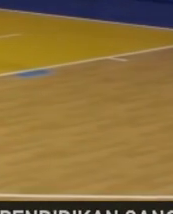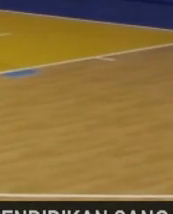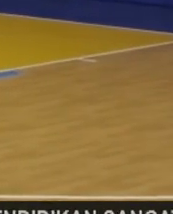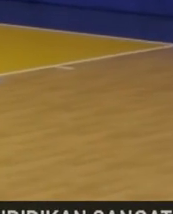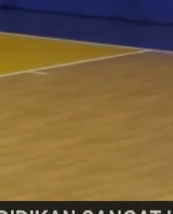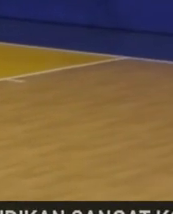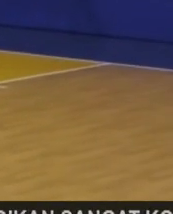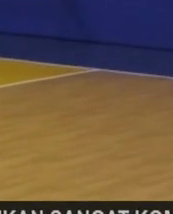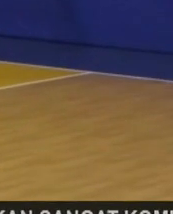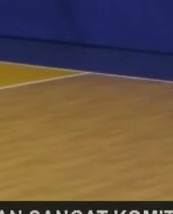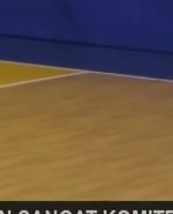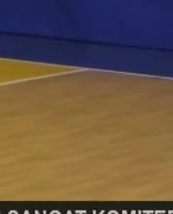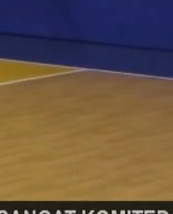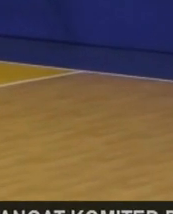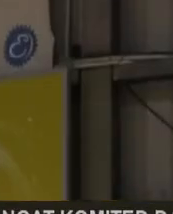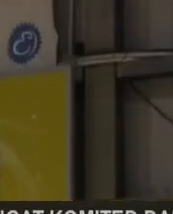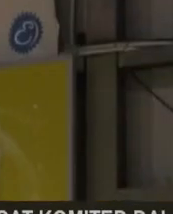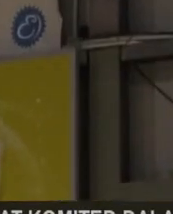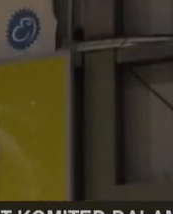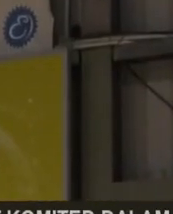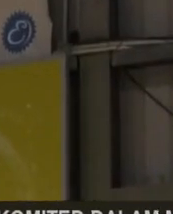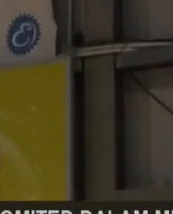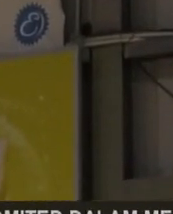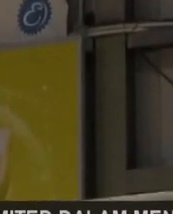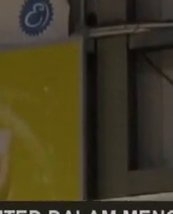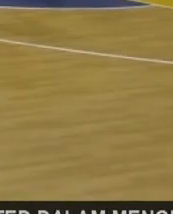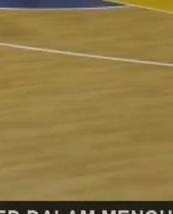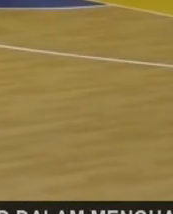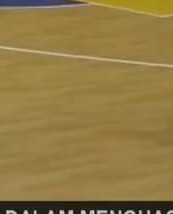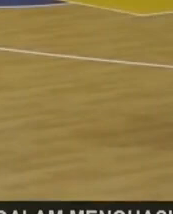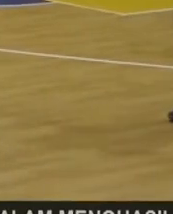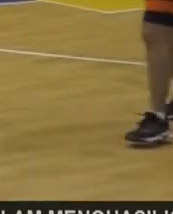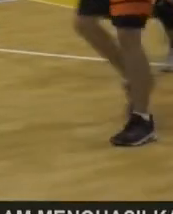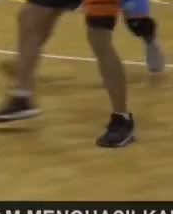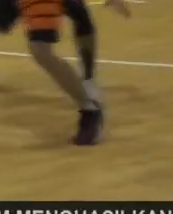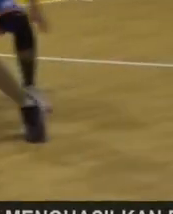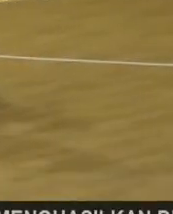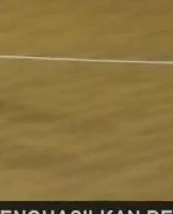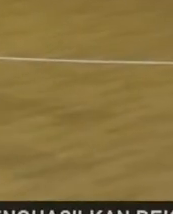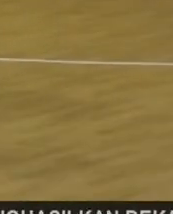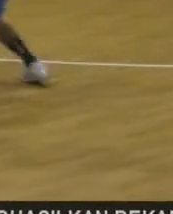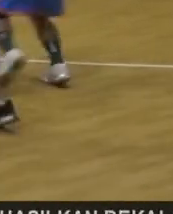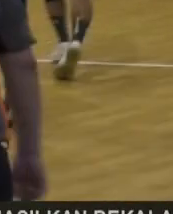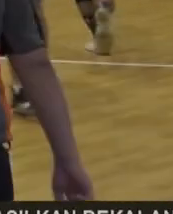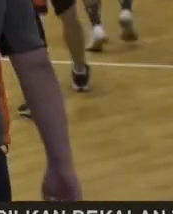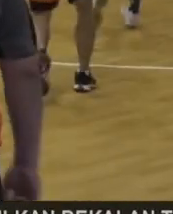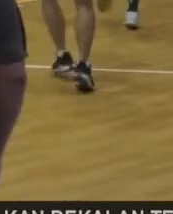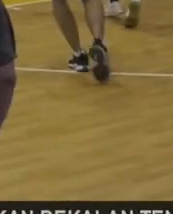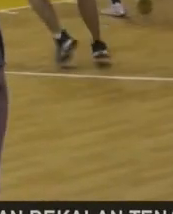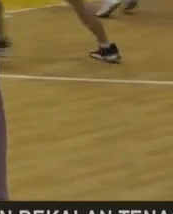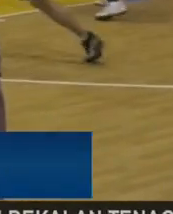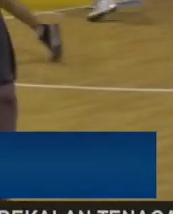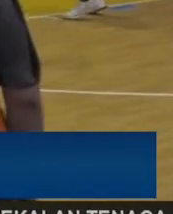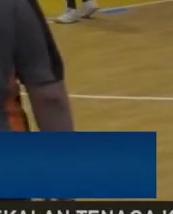badges0 hai hai Hai sementara itu calon perlawanan pagi